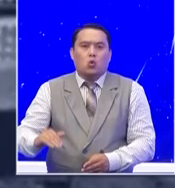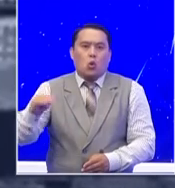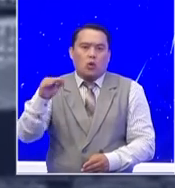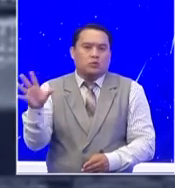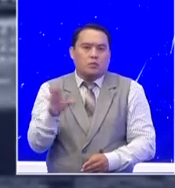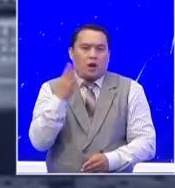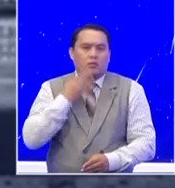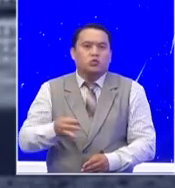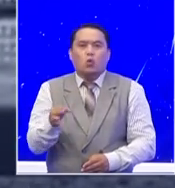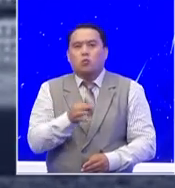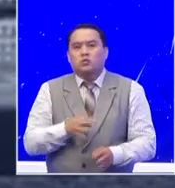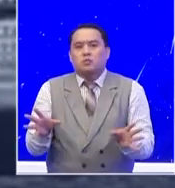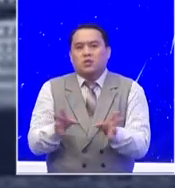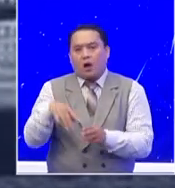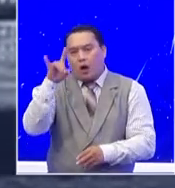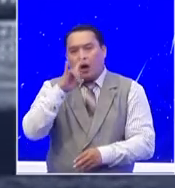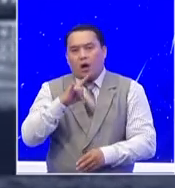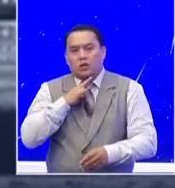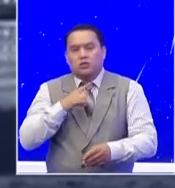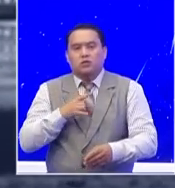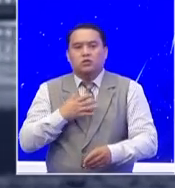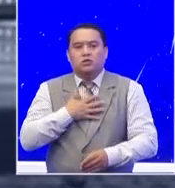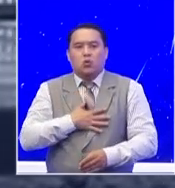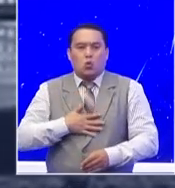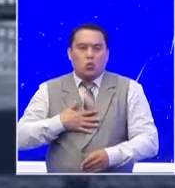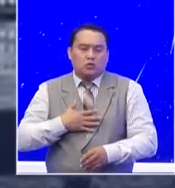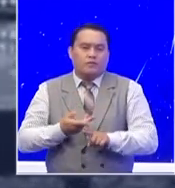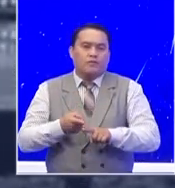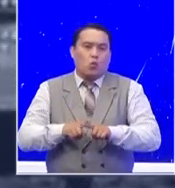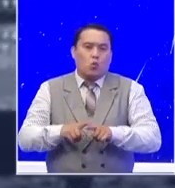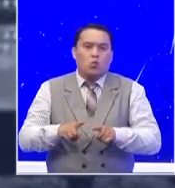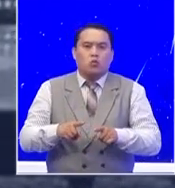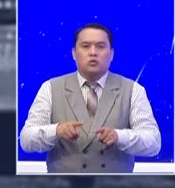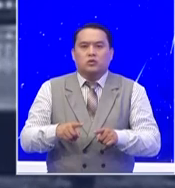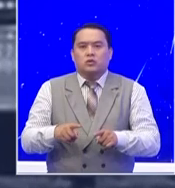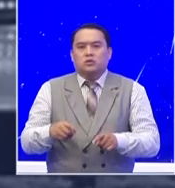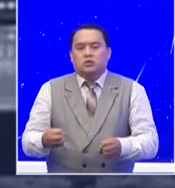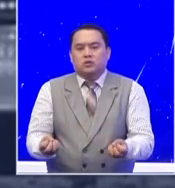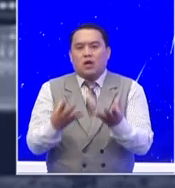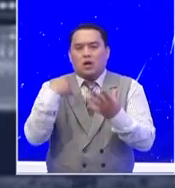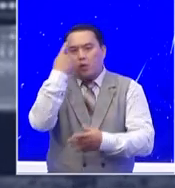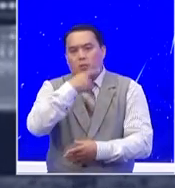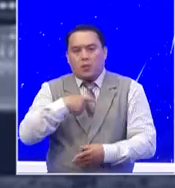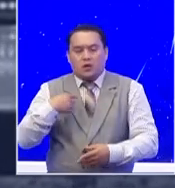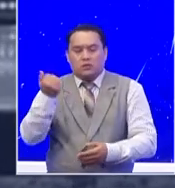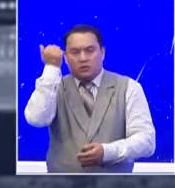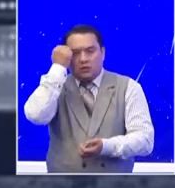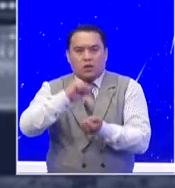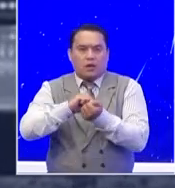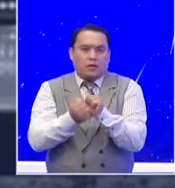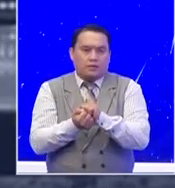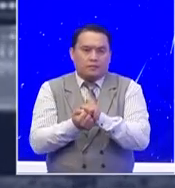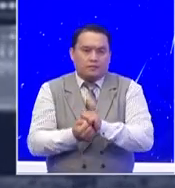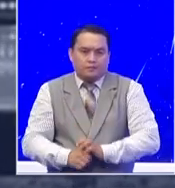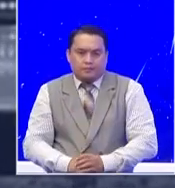барша жетісулықтармен қазақ елін күйзелтті. Ерлан Өмірәліұлының жарқын бейнесі ел жұртының жадында